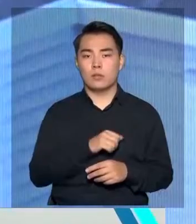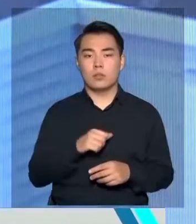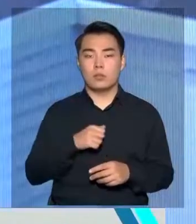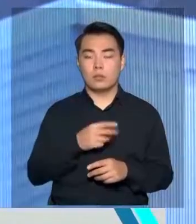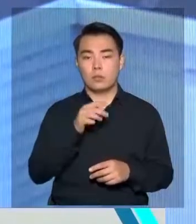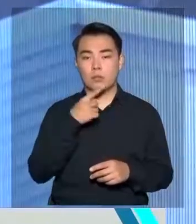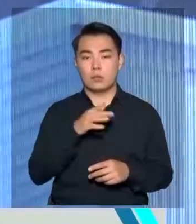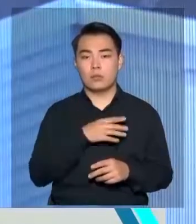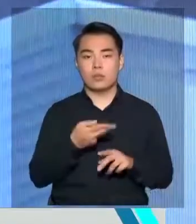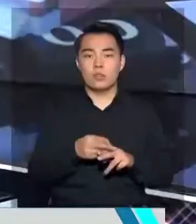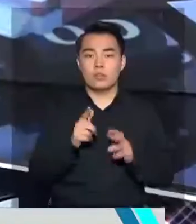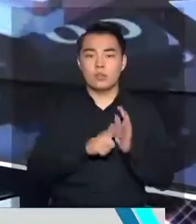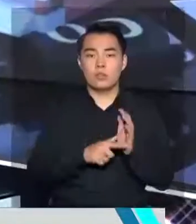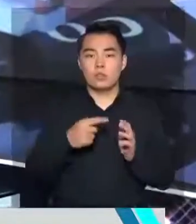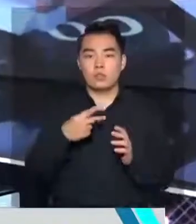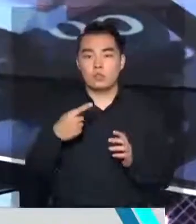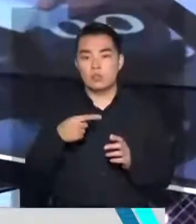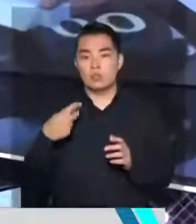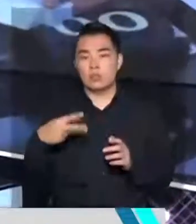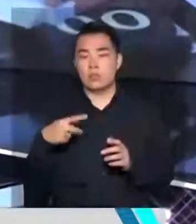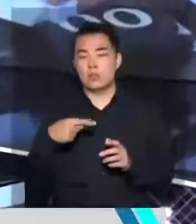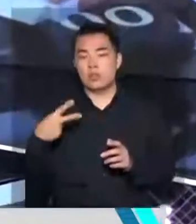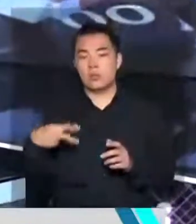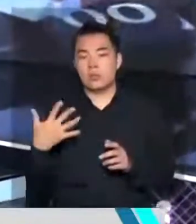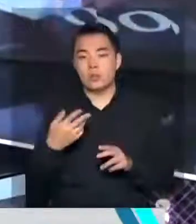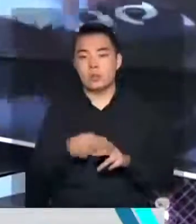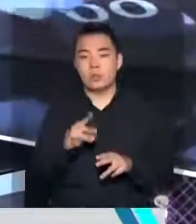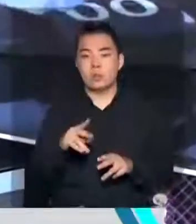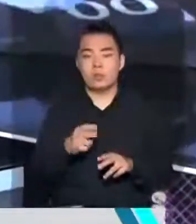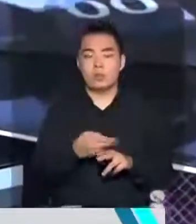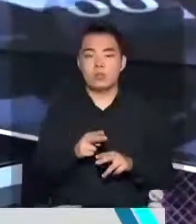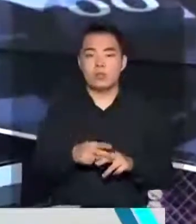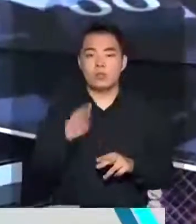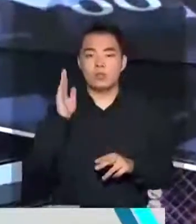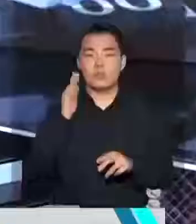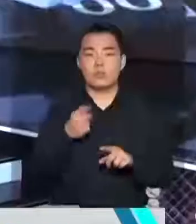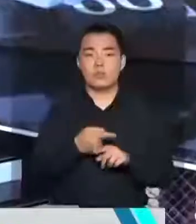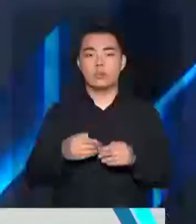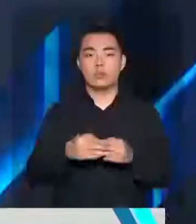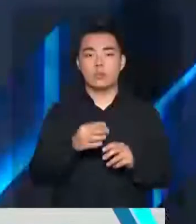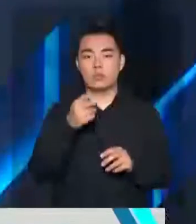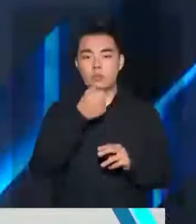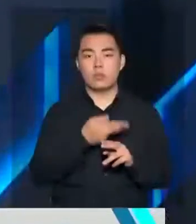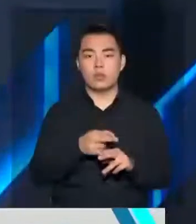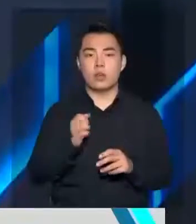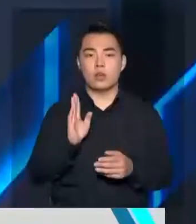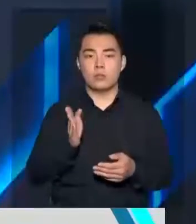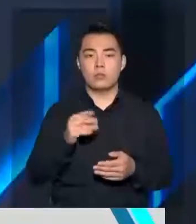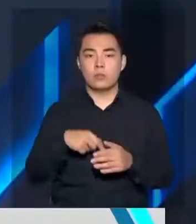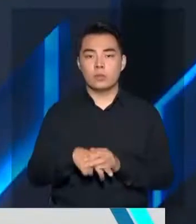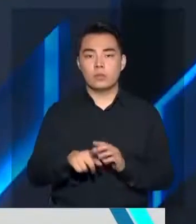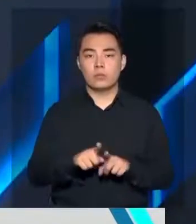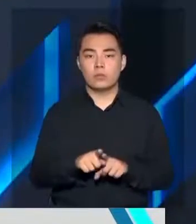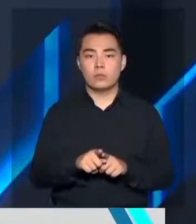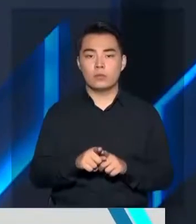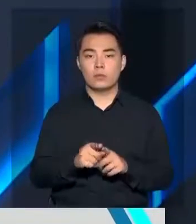айтып өттіңіз, мына 7-20-25 бағдарламасы жайында келесі жылда жалғасын таба ма? Жалпы тұрғындарға баспана алуға қол жетімді